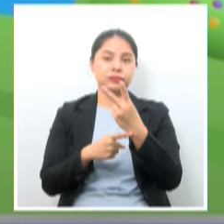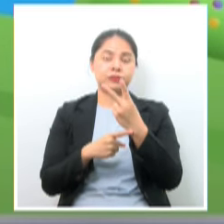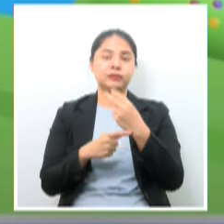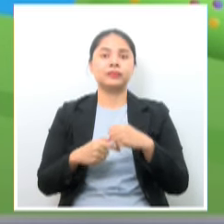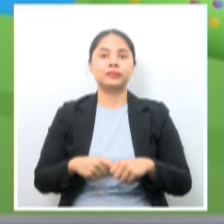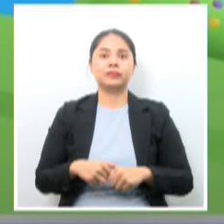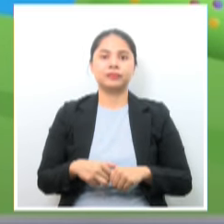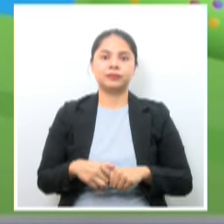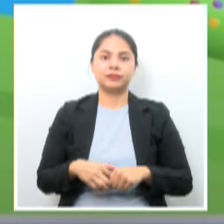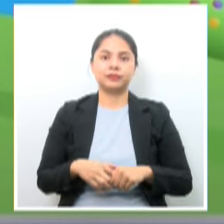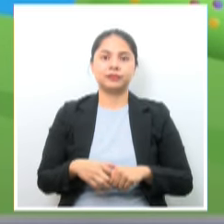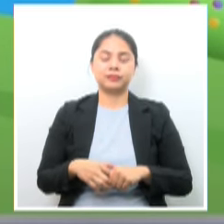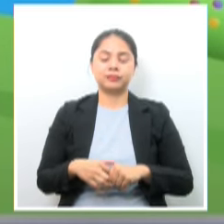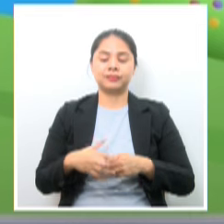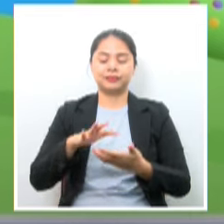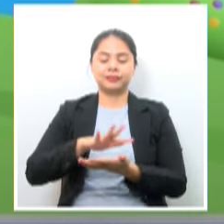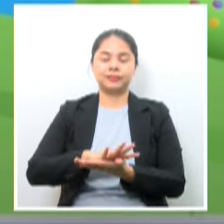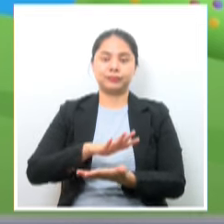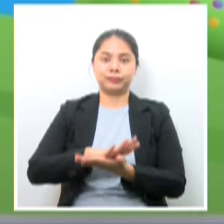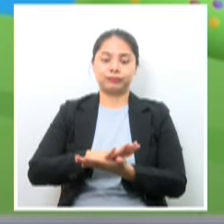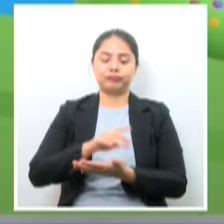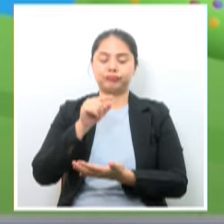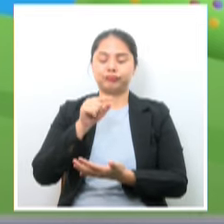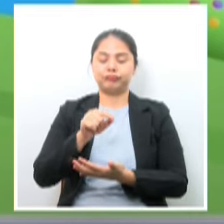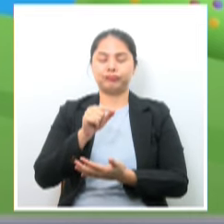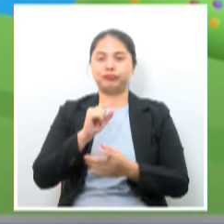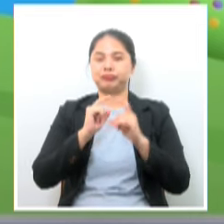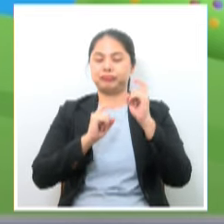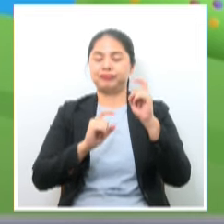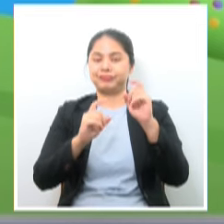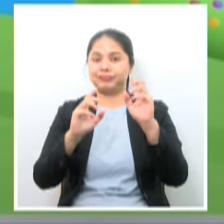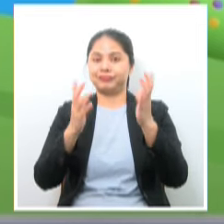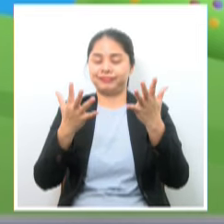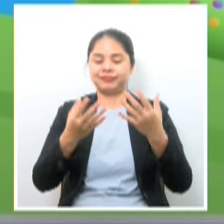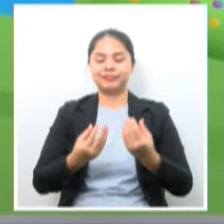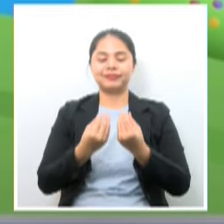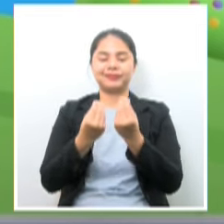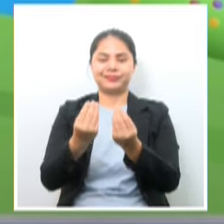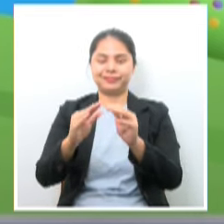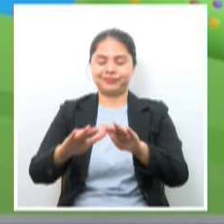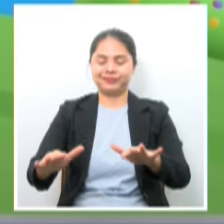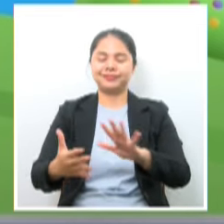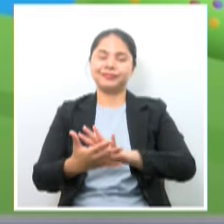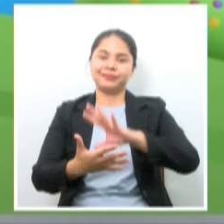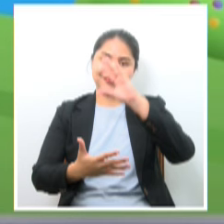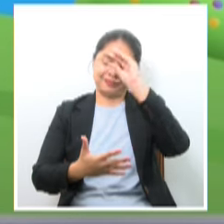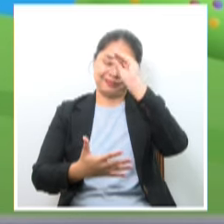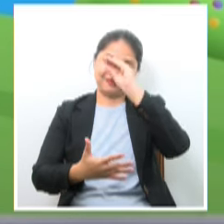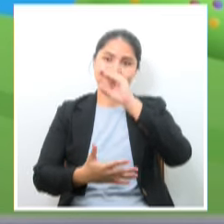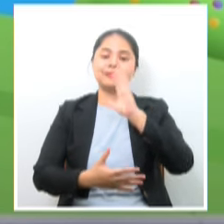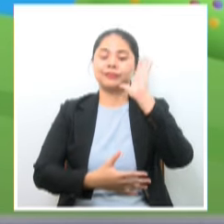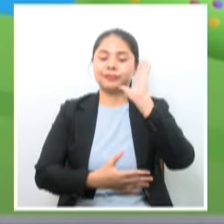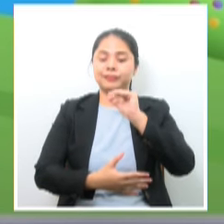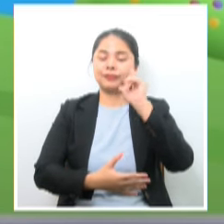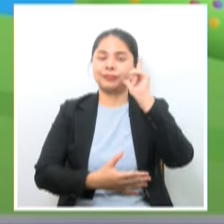นย้ำเสมอว่าสถานศึกษาจะต้องเป็นสถานที่ที่มีความปลอดภัยที่สุดสำหรับลูกๆนักเรียนต้องทำให้พ่อแม่ผู้ปก